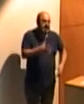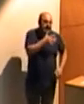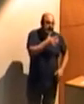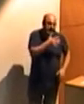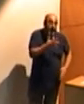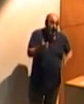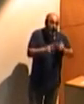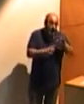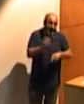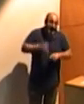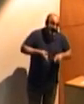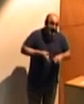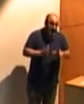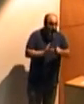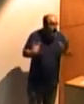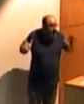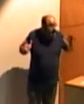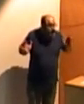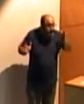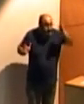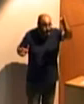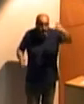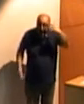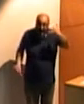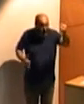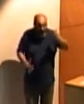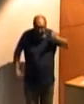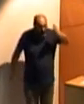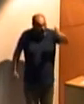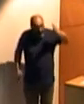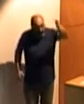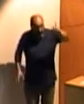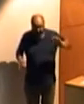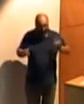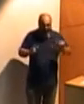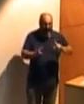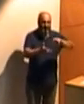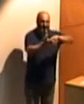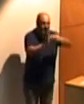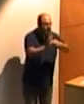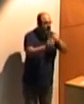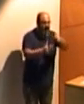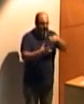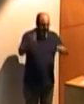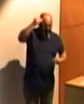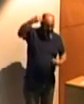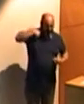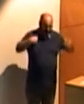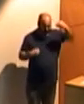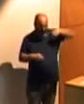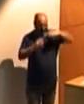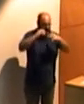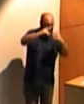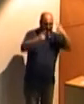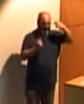interdit mais pourquoi nos imaginaires et on pas une sorte de transe humanisme qui ne serait pas un mélange de technique quand je dis tout à l'heure de d'électronique de